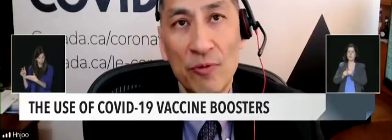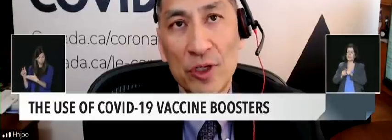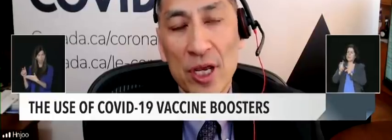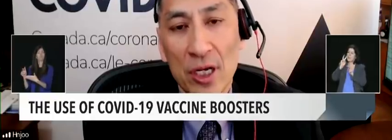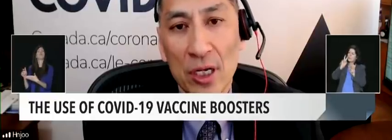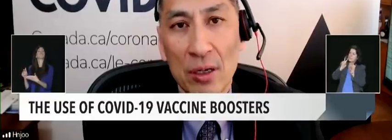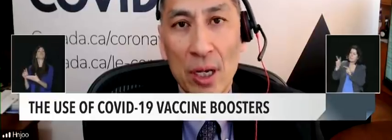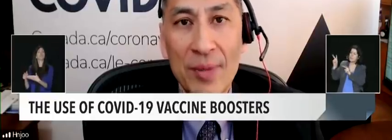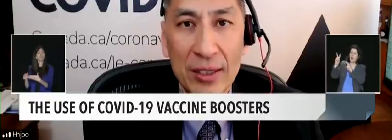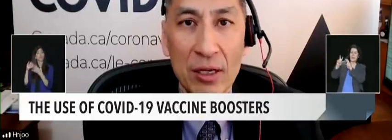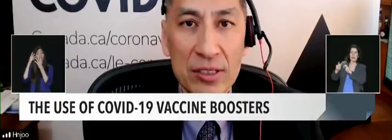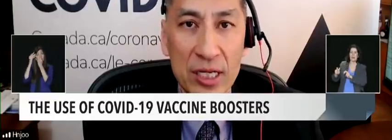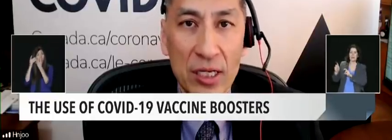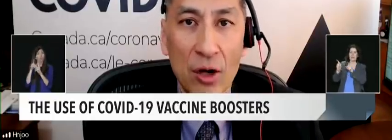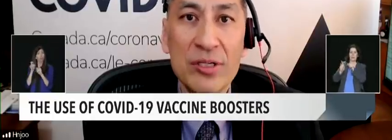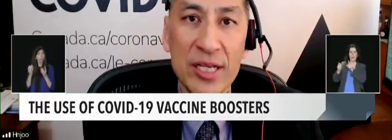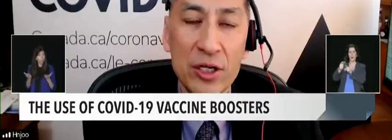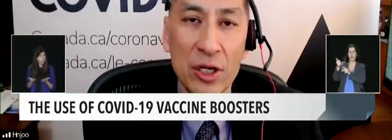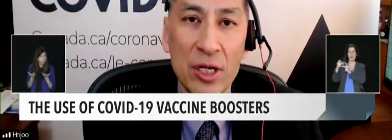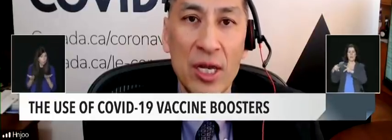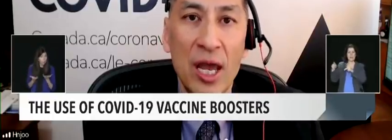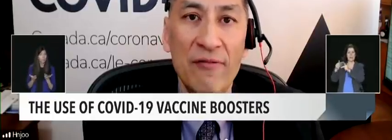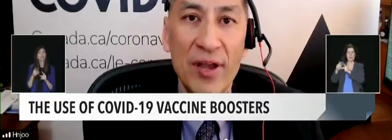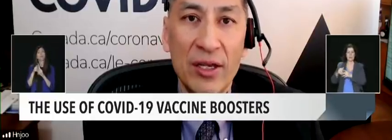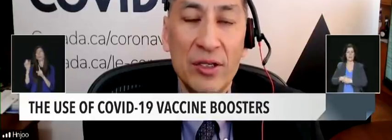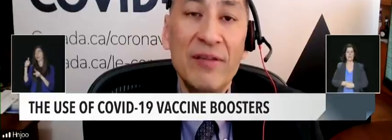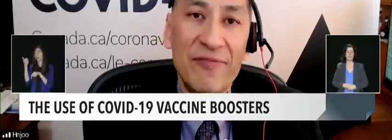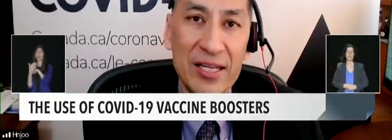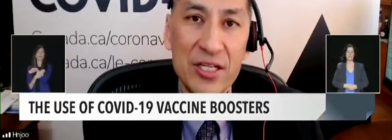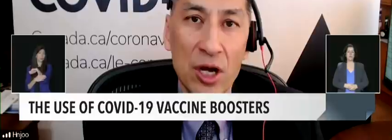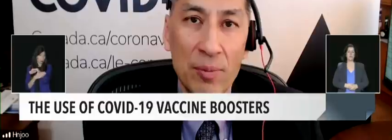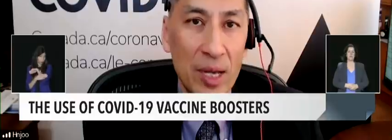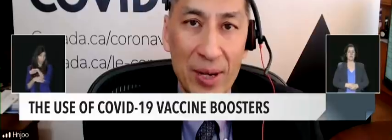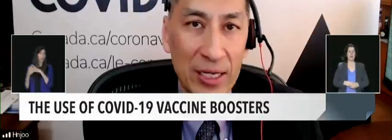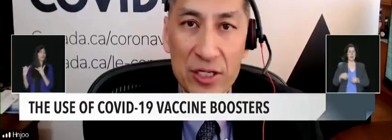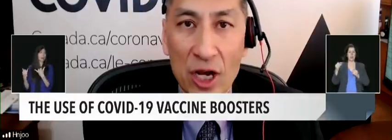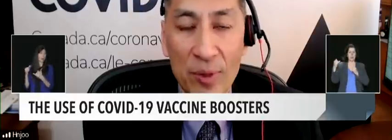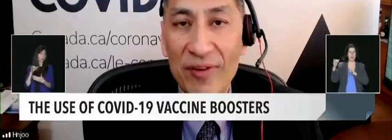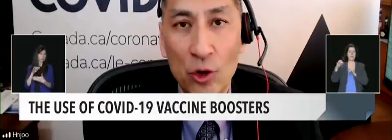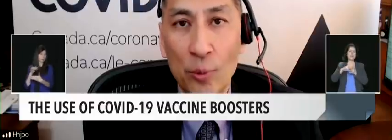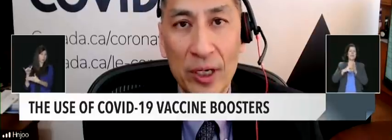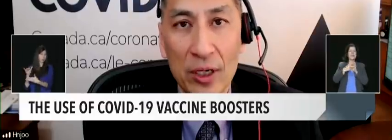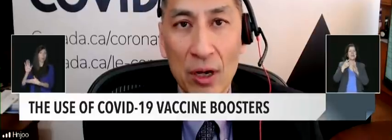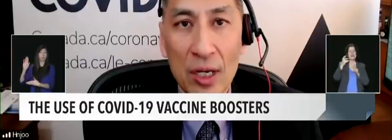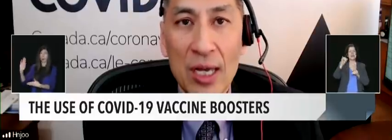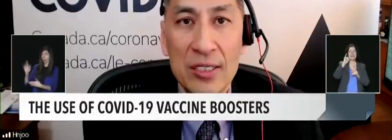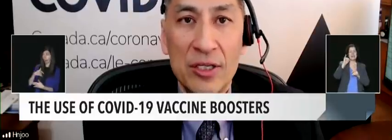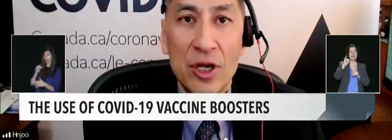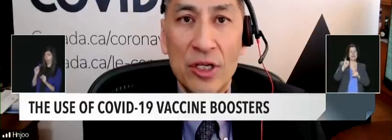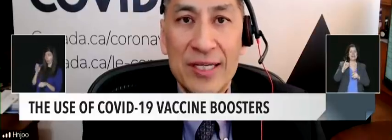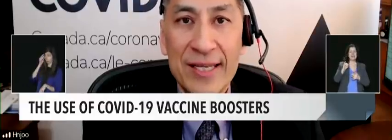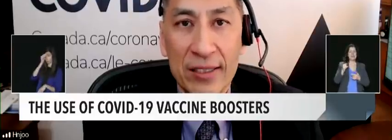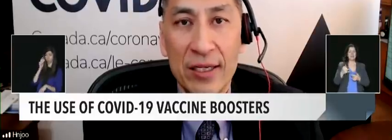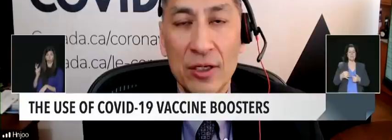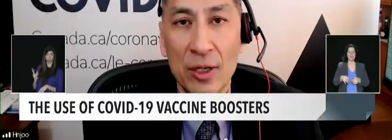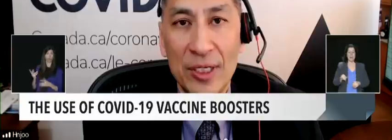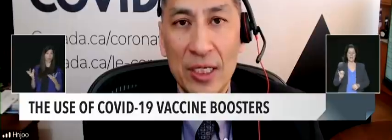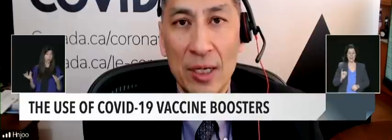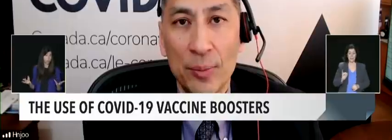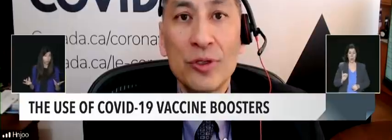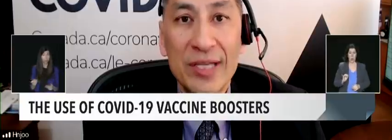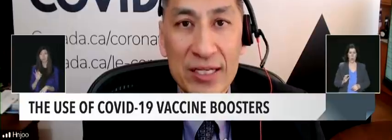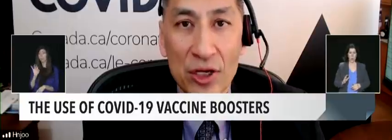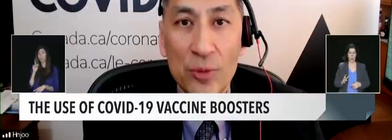Ce que je peux vous dire maintenant,'est qu sait qu'avec une infection, par exemple avec Omicron, ça donne une